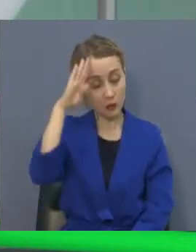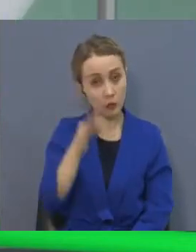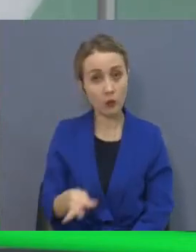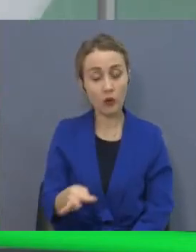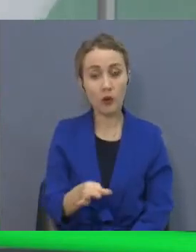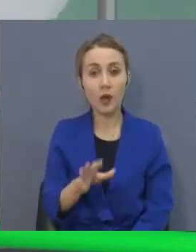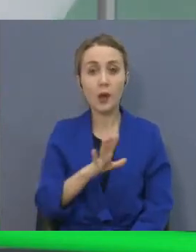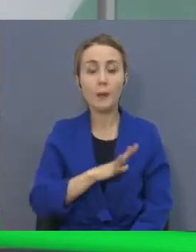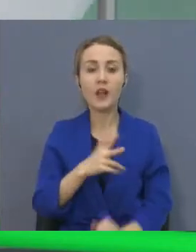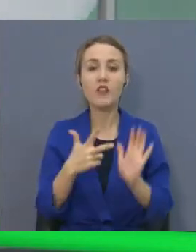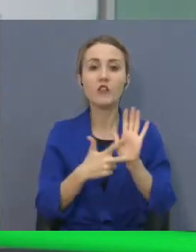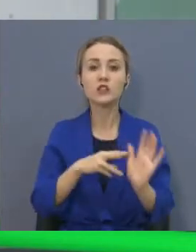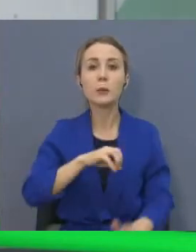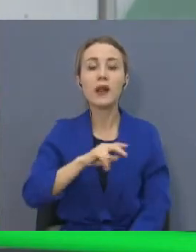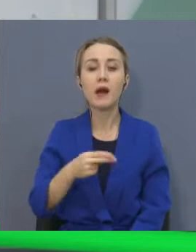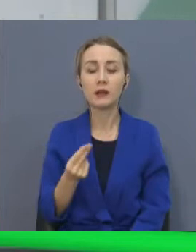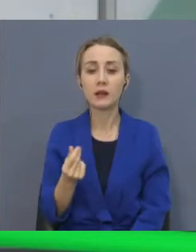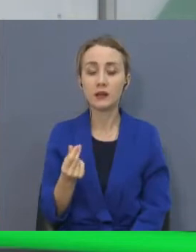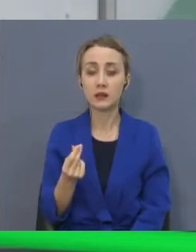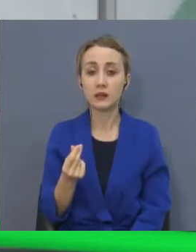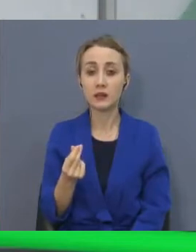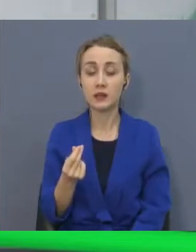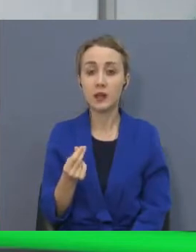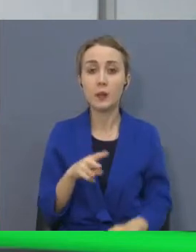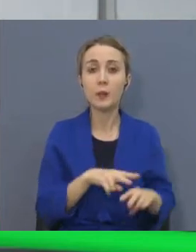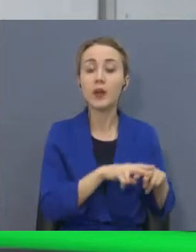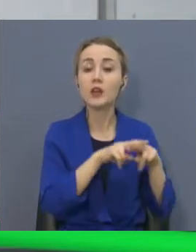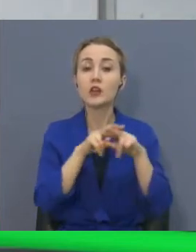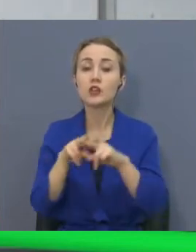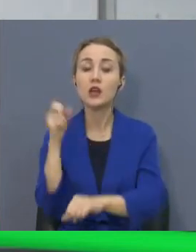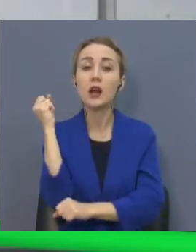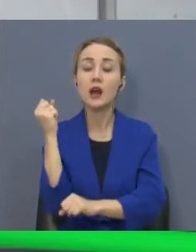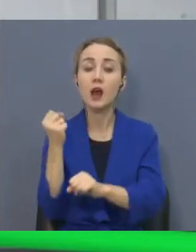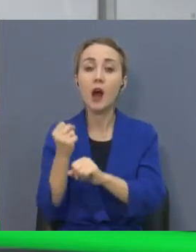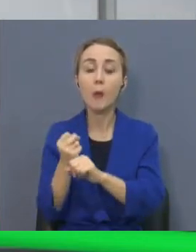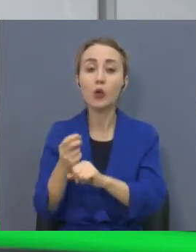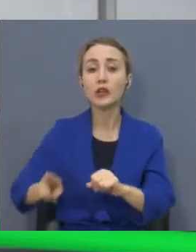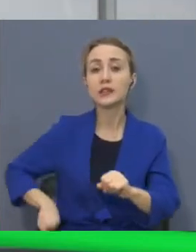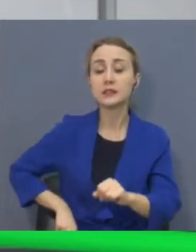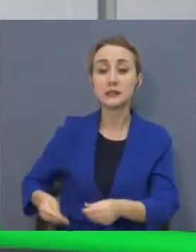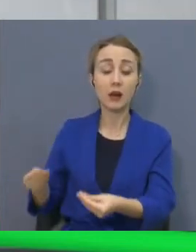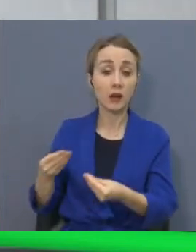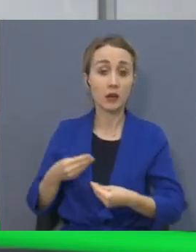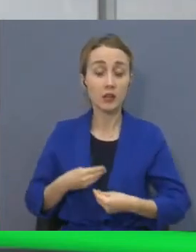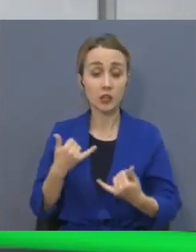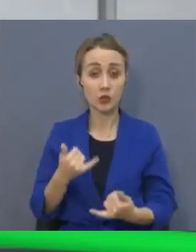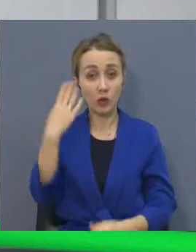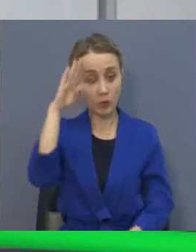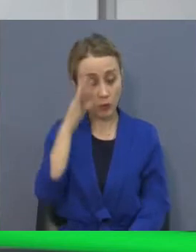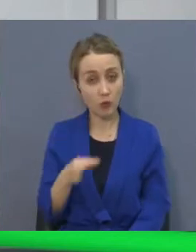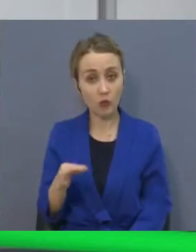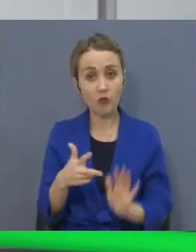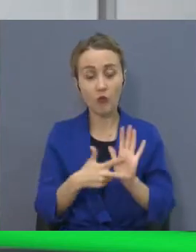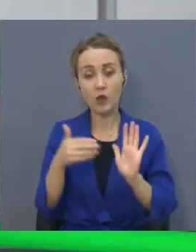поступило порядка 8 миллиардов тенге. Основная часть перечислена из средств работодателей. Сегодня в Акмолинской области около 800 тысяч